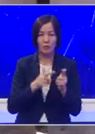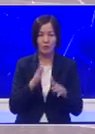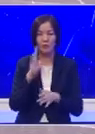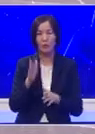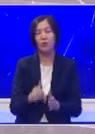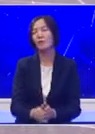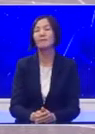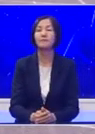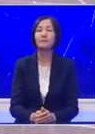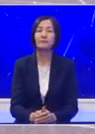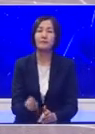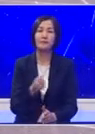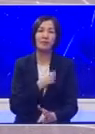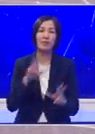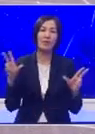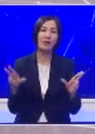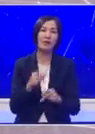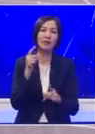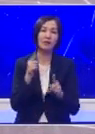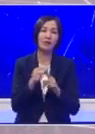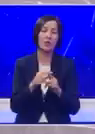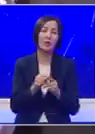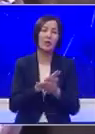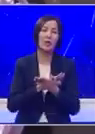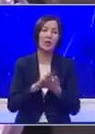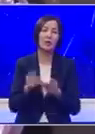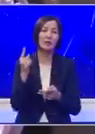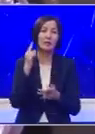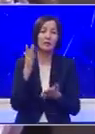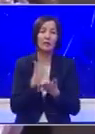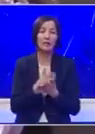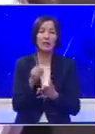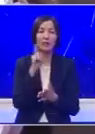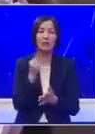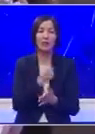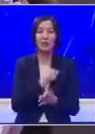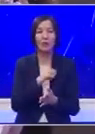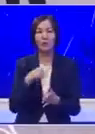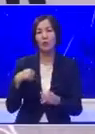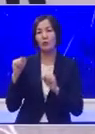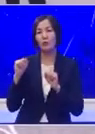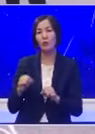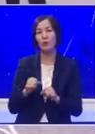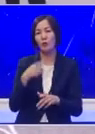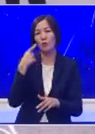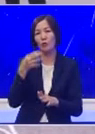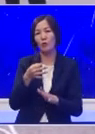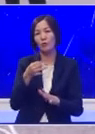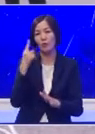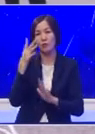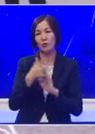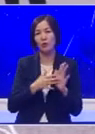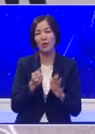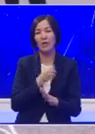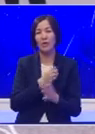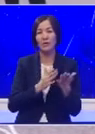болады. Әскери ант сөздері алаңда жаңғырып, әр анық естілді. Жас сарбаздар өз елін қорғау жауапкершілігін түсінетіндерін және әскери қызметке